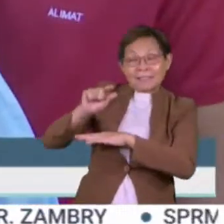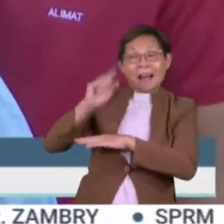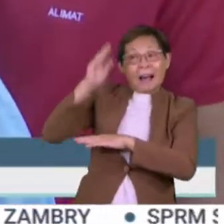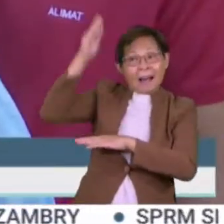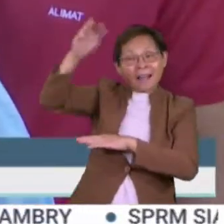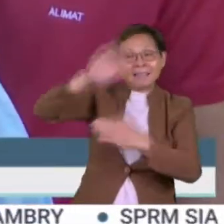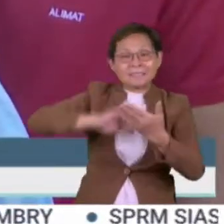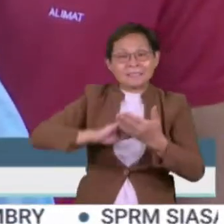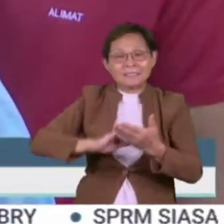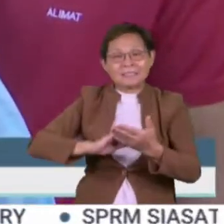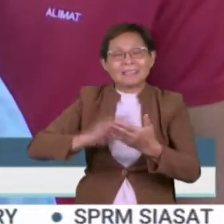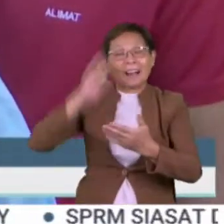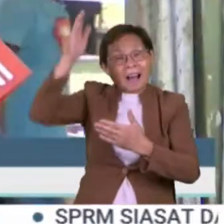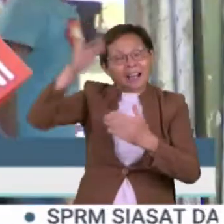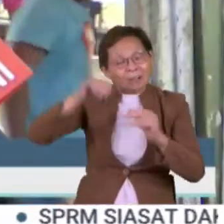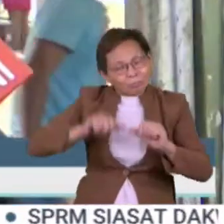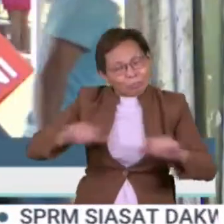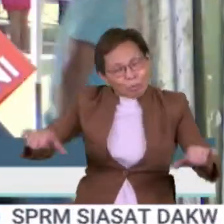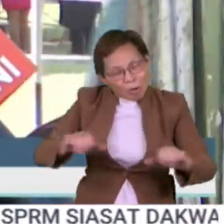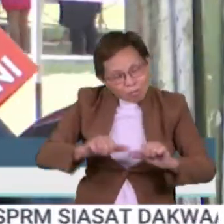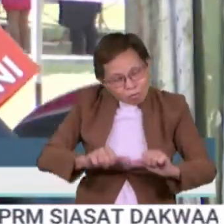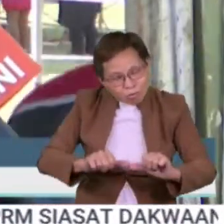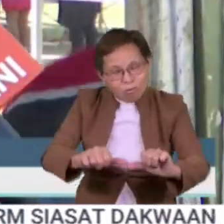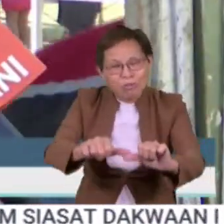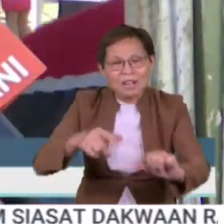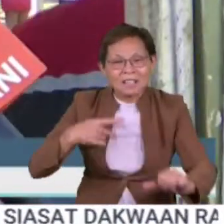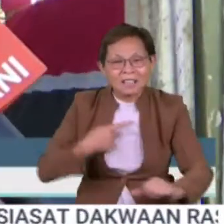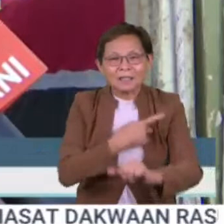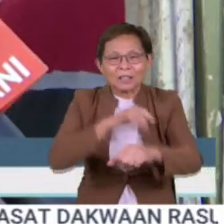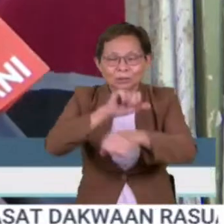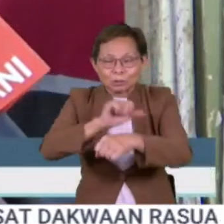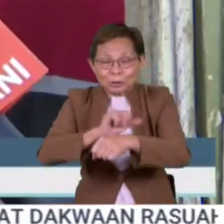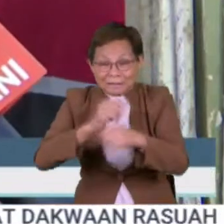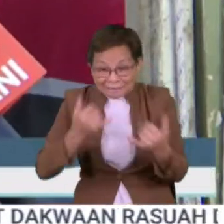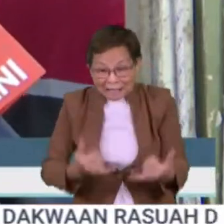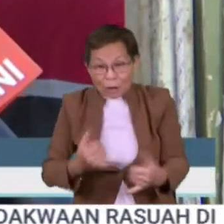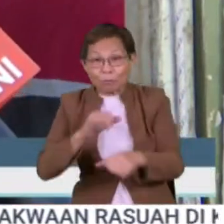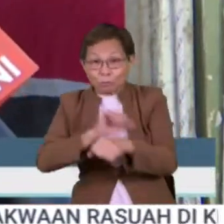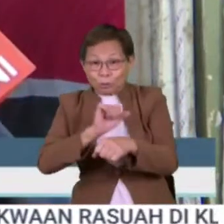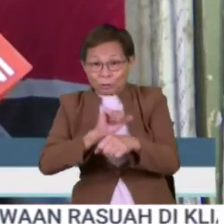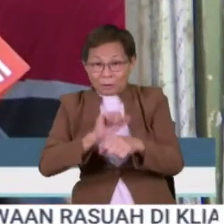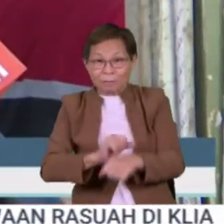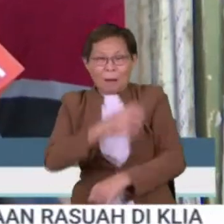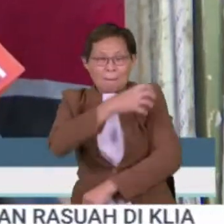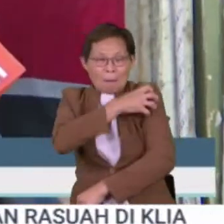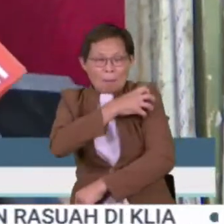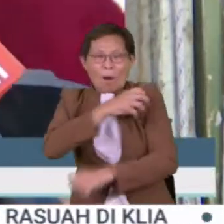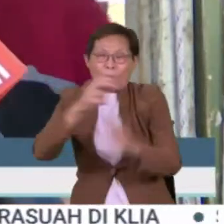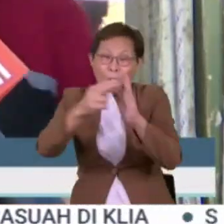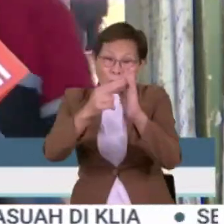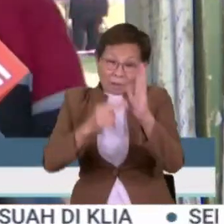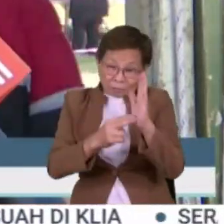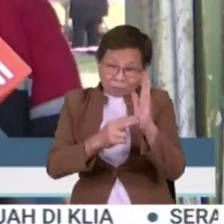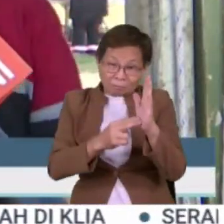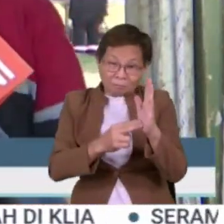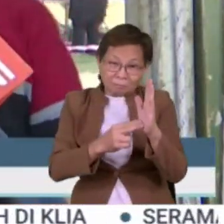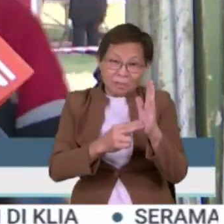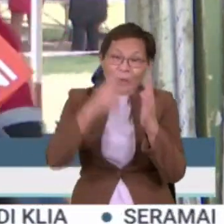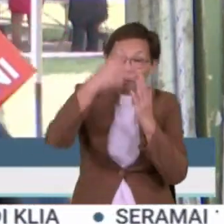perkara yang akan dilakukan secara berurutan selain kita menjalankan tugas-tugas Hakiki untuk pemerkosaan undang-undang